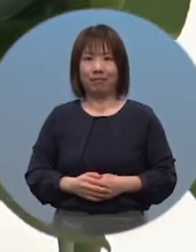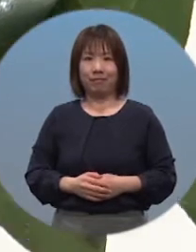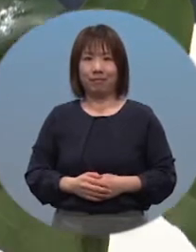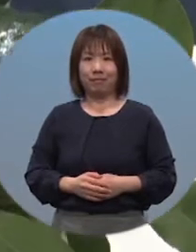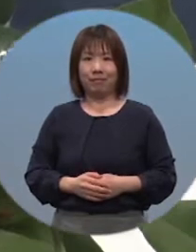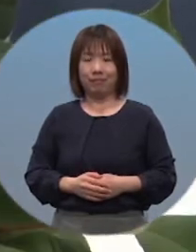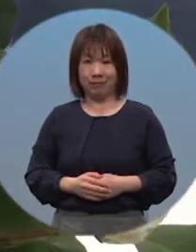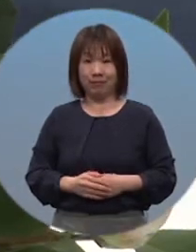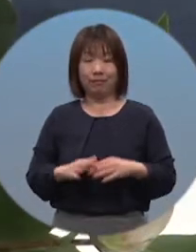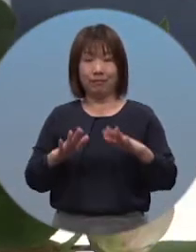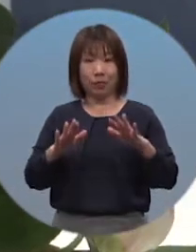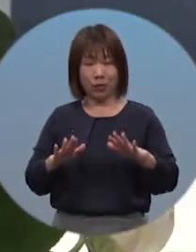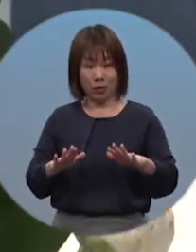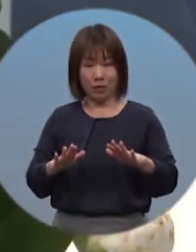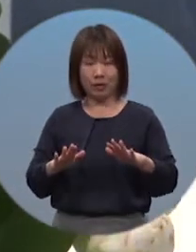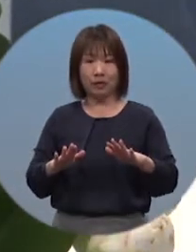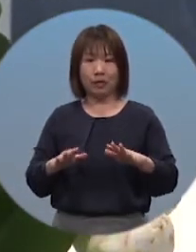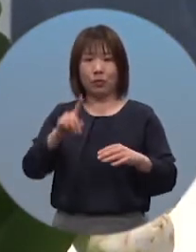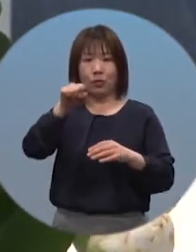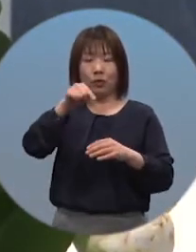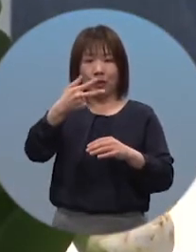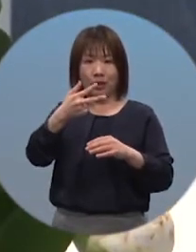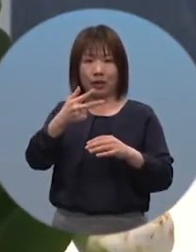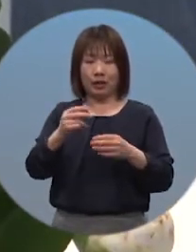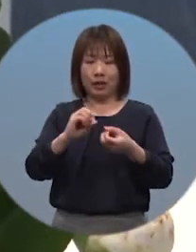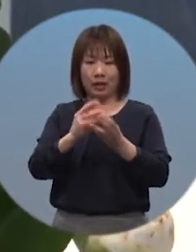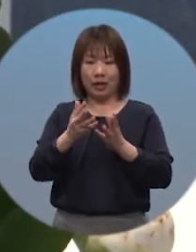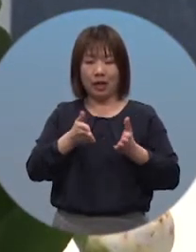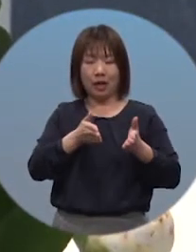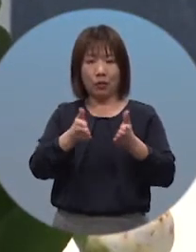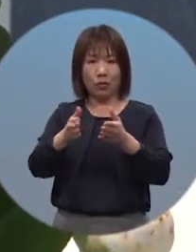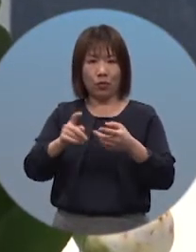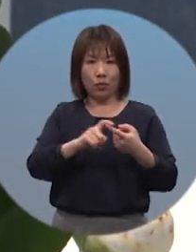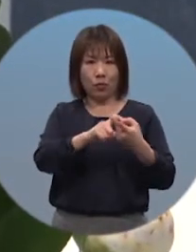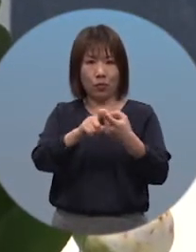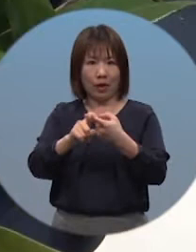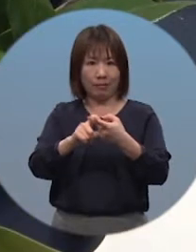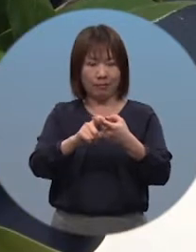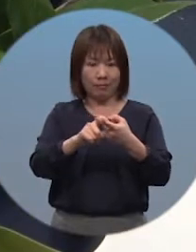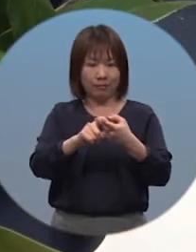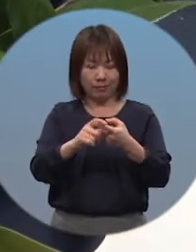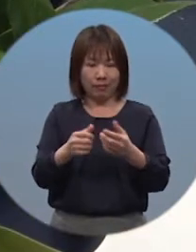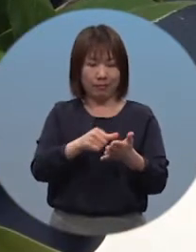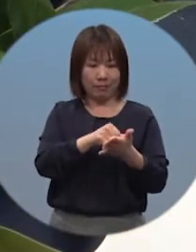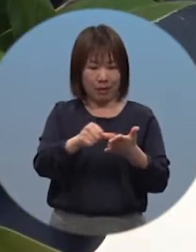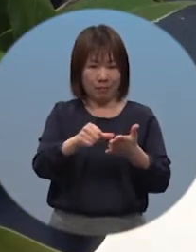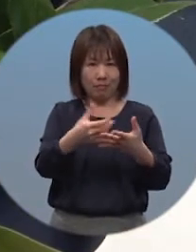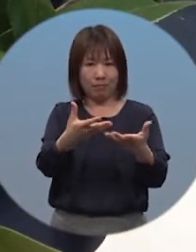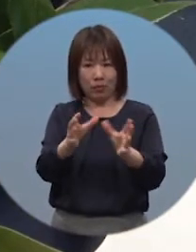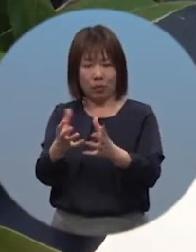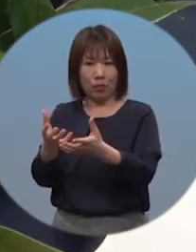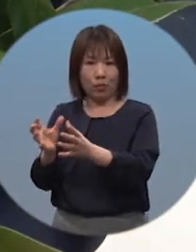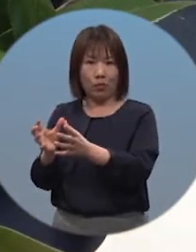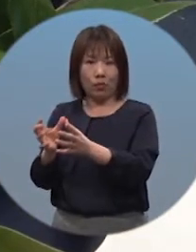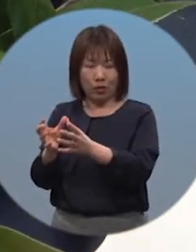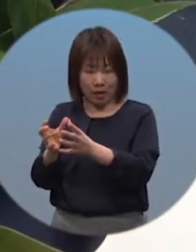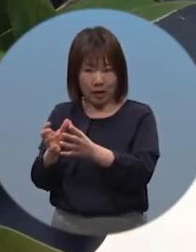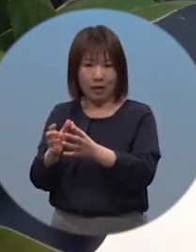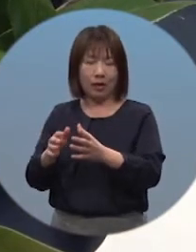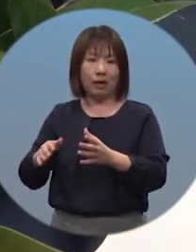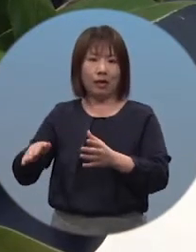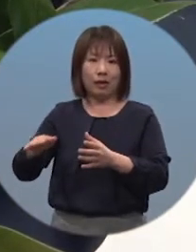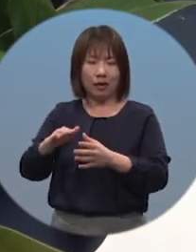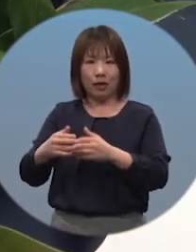今回の企画は布市しか同協会加盟の各流派がアレンジを加えて百珍ずに描かれた